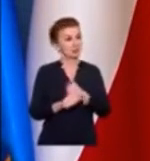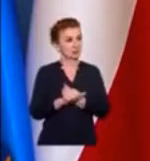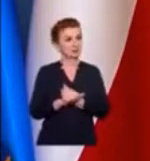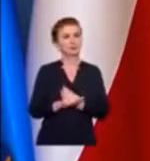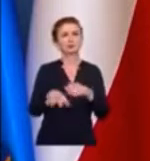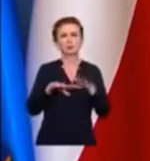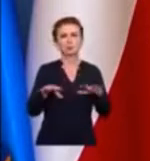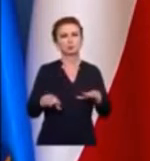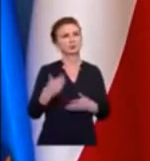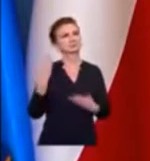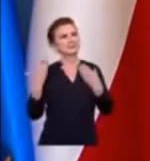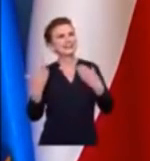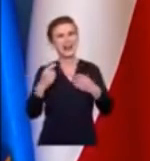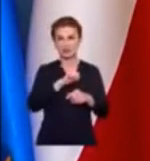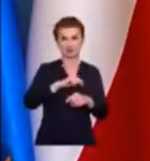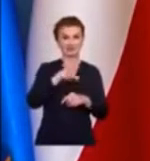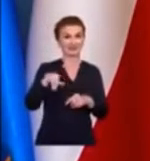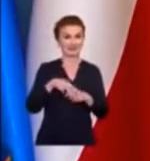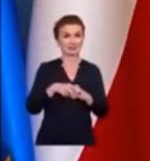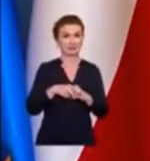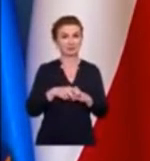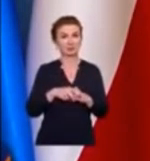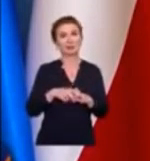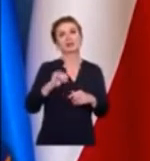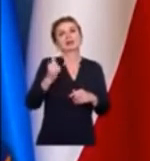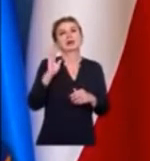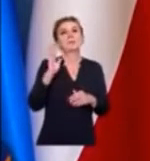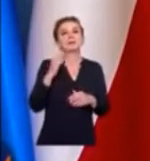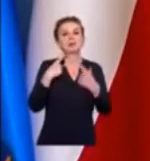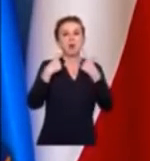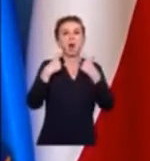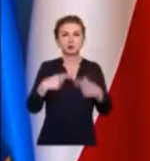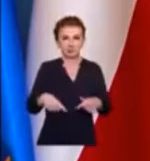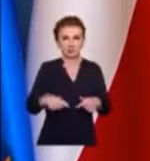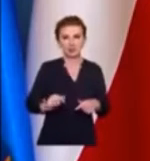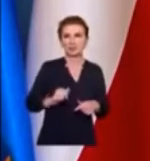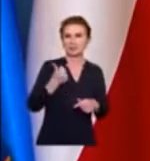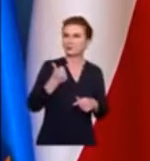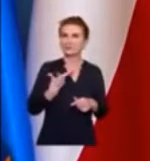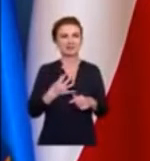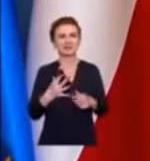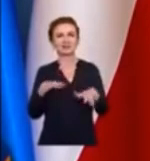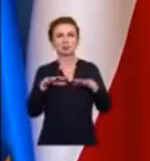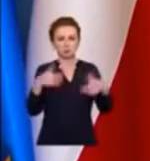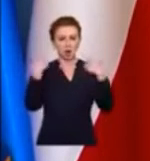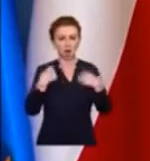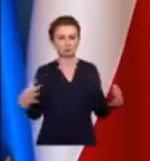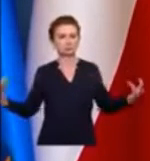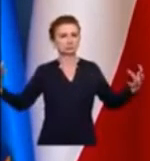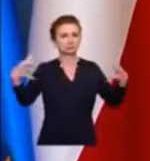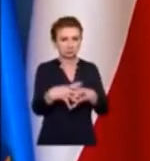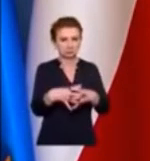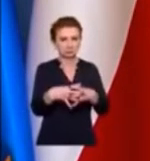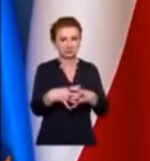od nas zależy od tego, na ile odpowiedzialnie będziemy unikać tego typu zgromadzeń dużych, gdzie te